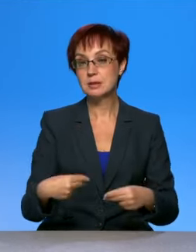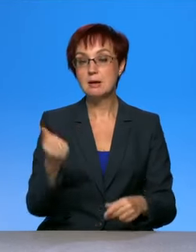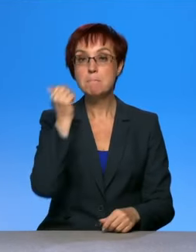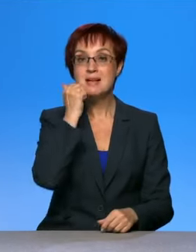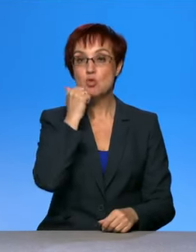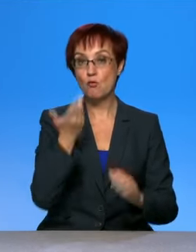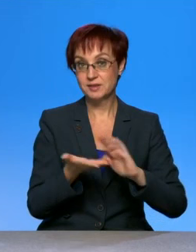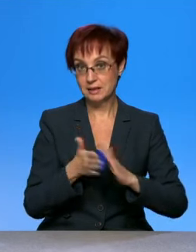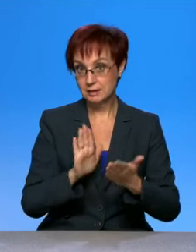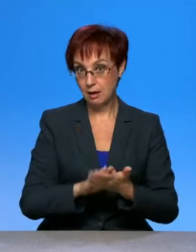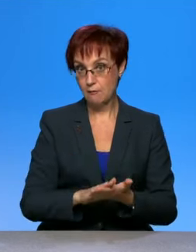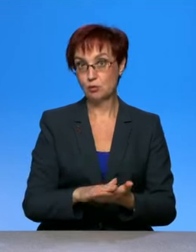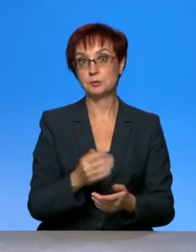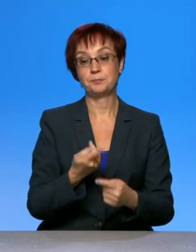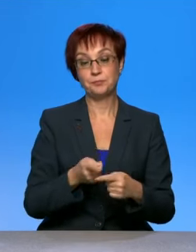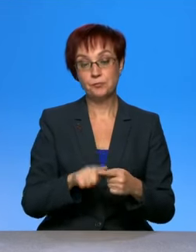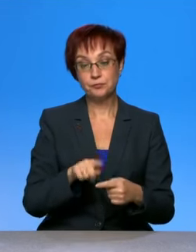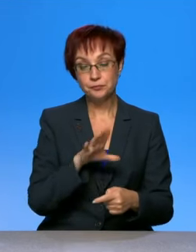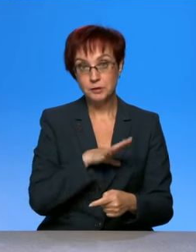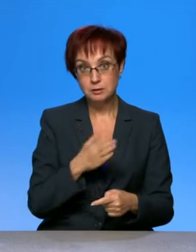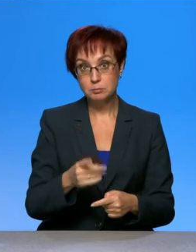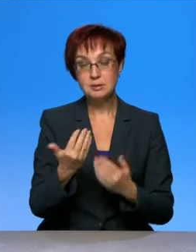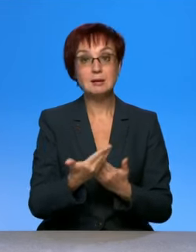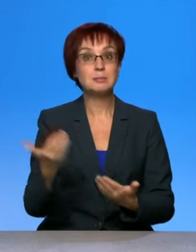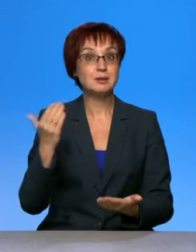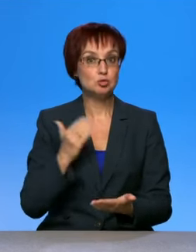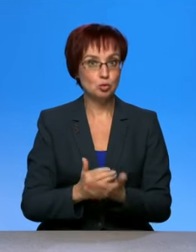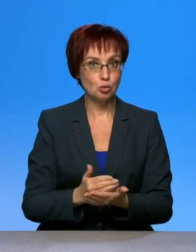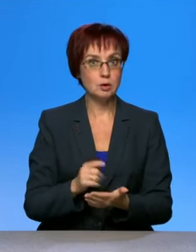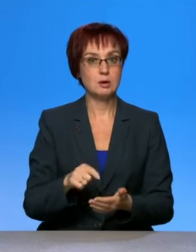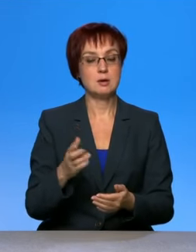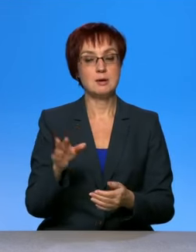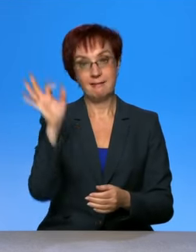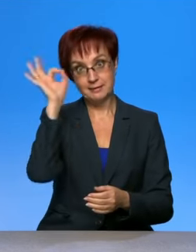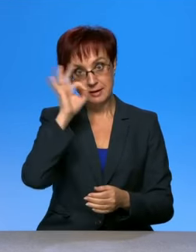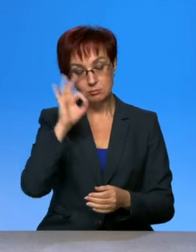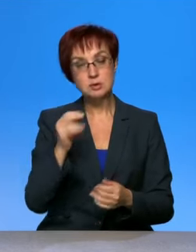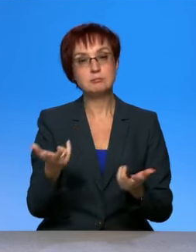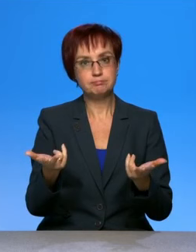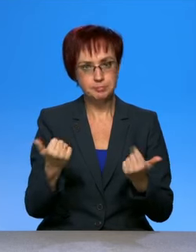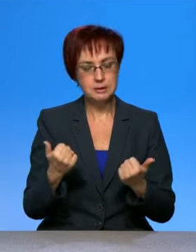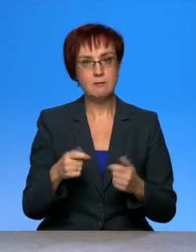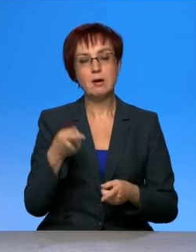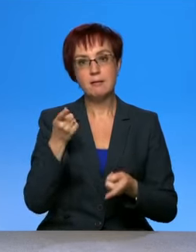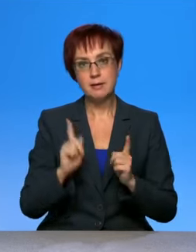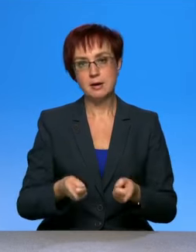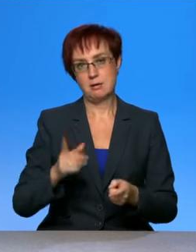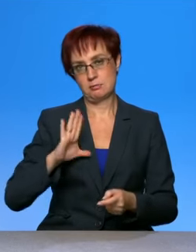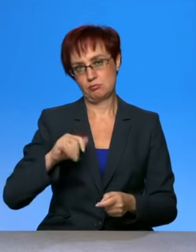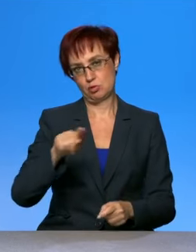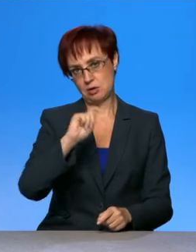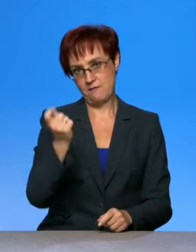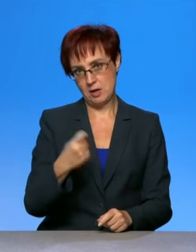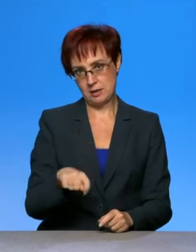смысле черту под прошлым это было признание немцами реальности послевоенной и он сделал Вили бран сделал это